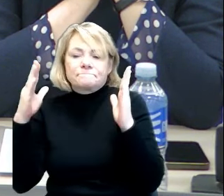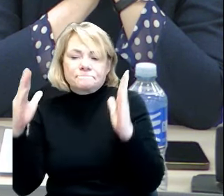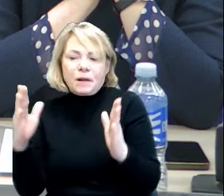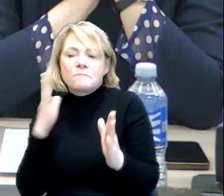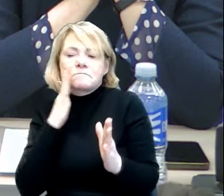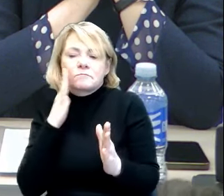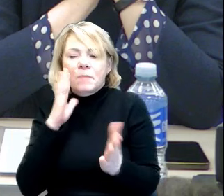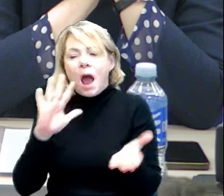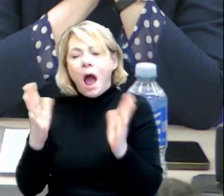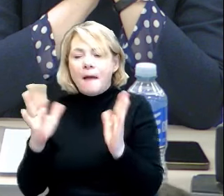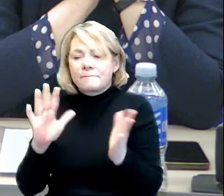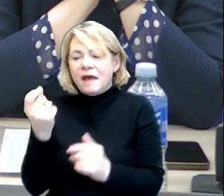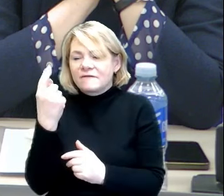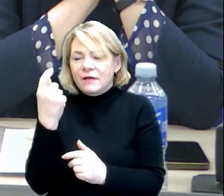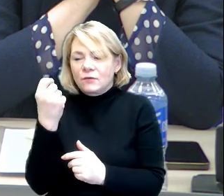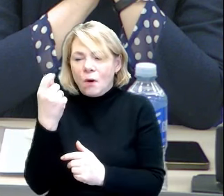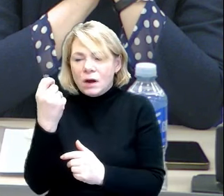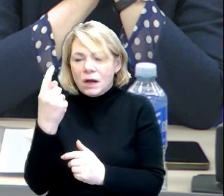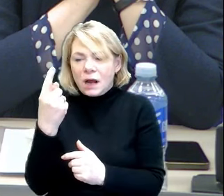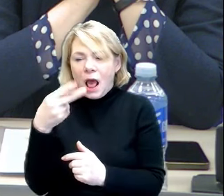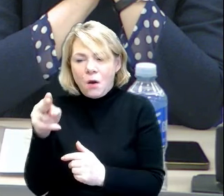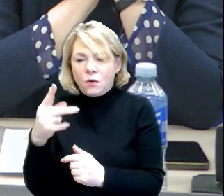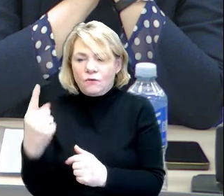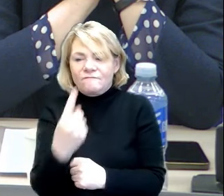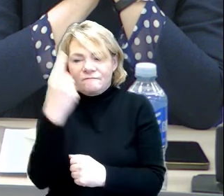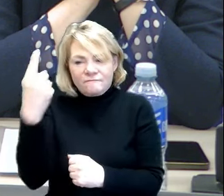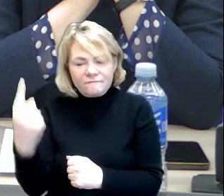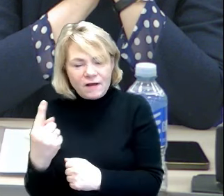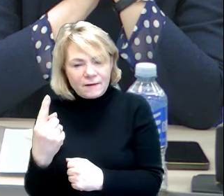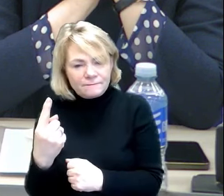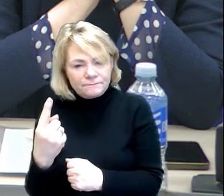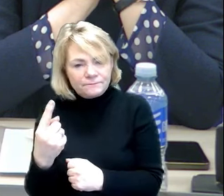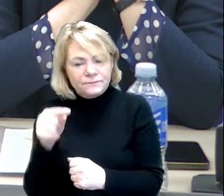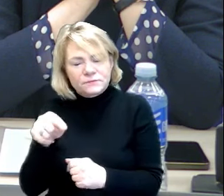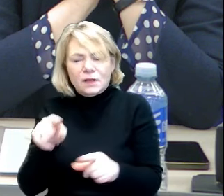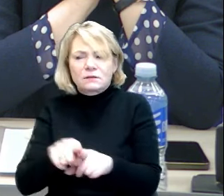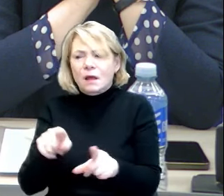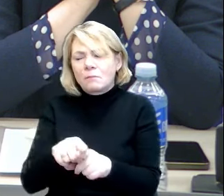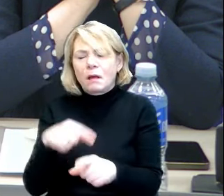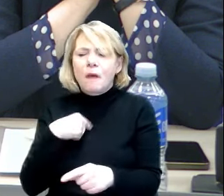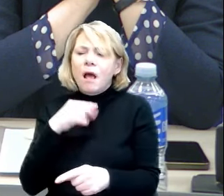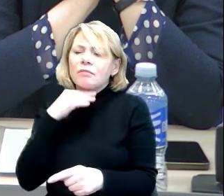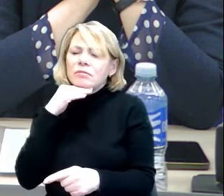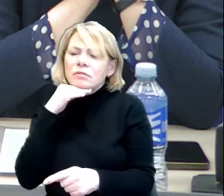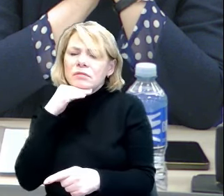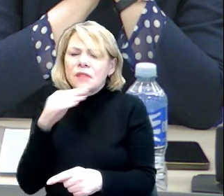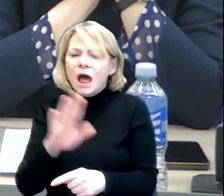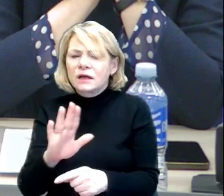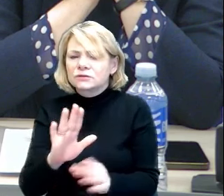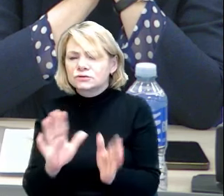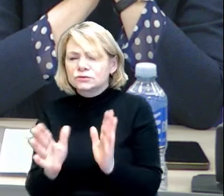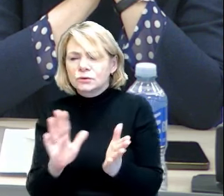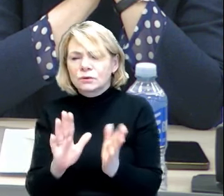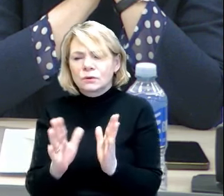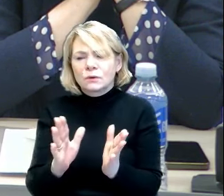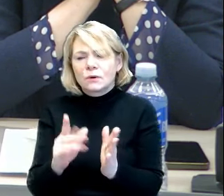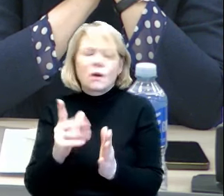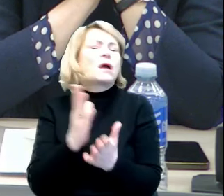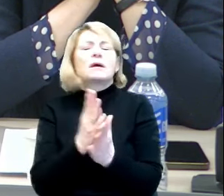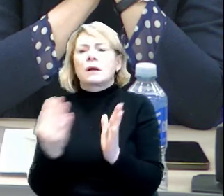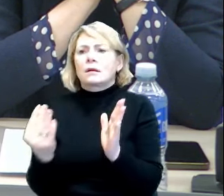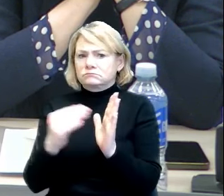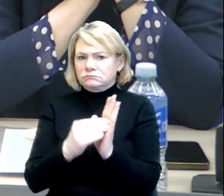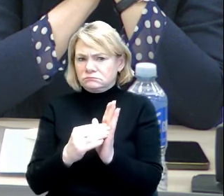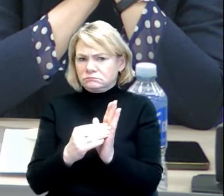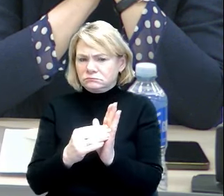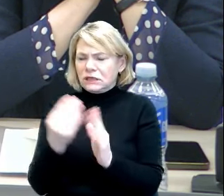11 € už valandą čia dar kelia abejonių parašytas skaičius kad